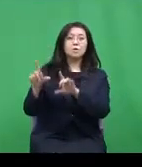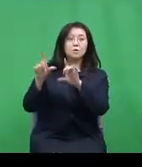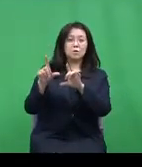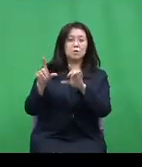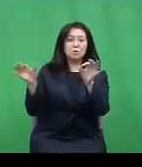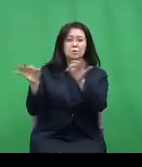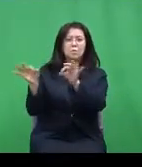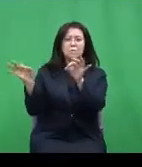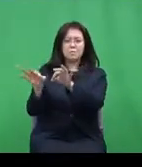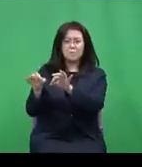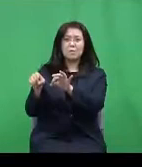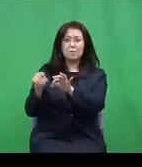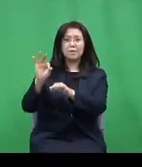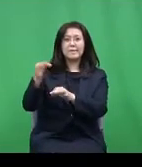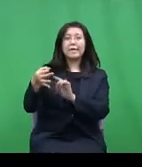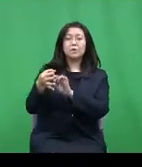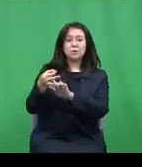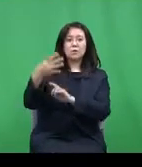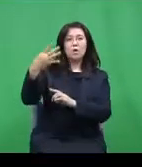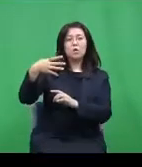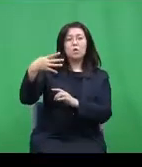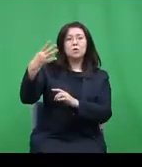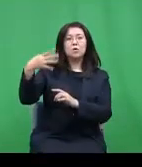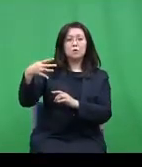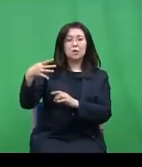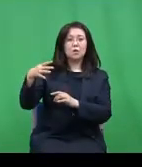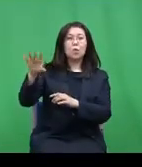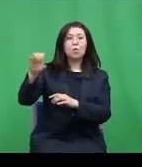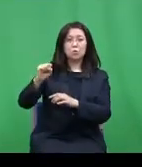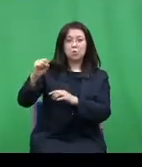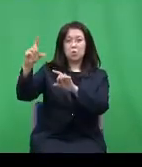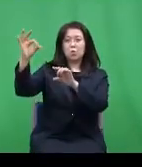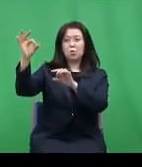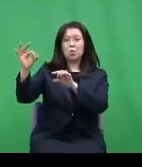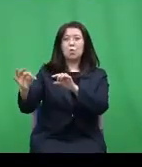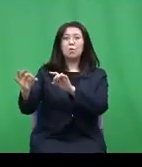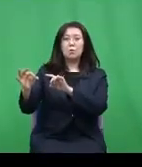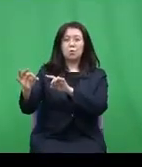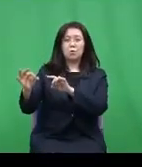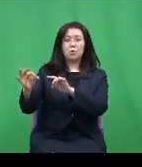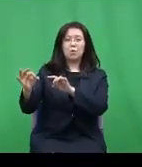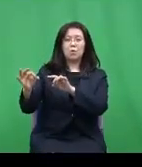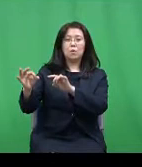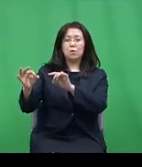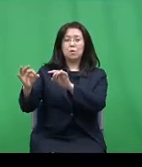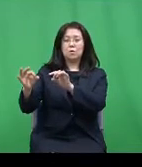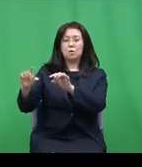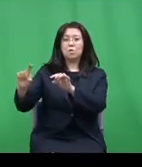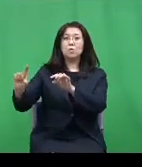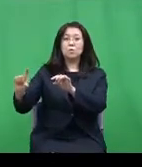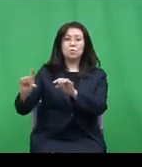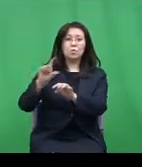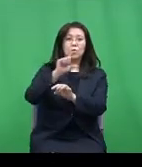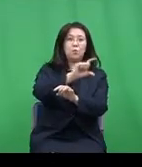東京都に集まりすぎの税収を4200億、まあ、減らしてですね、その分